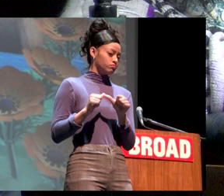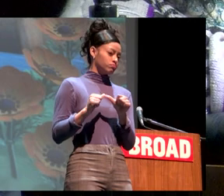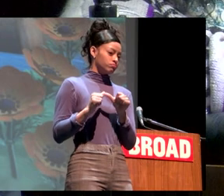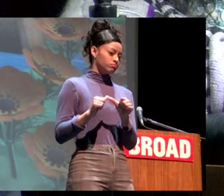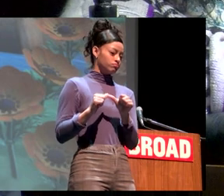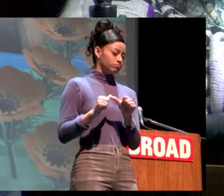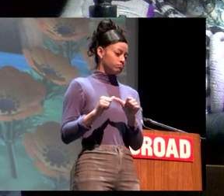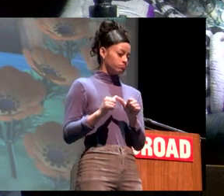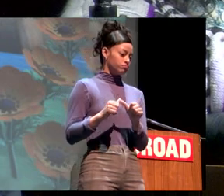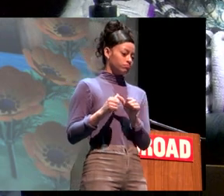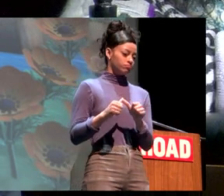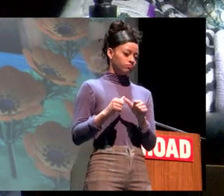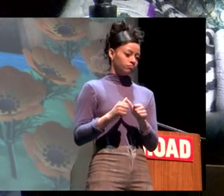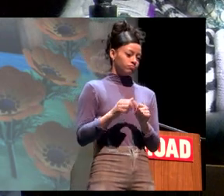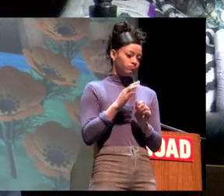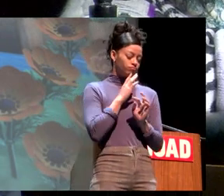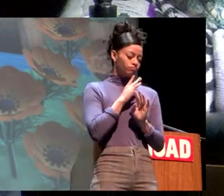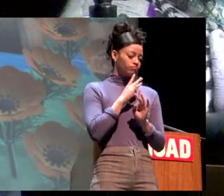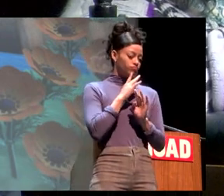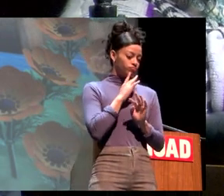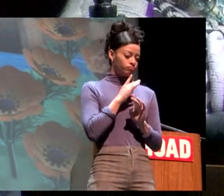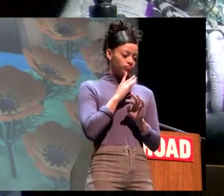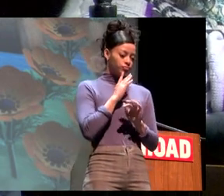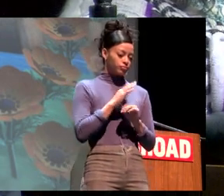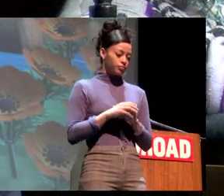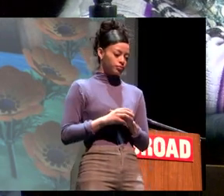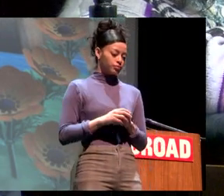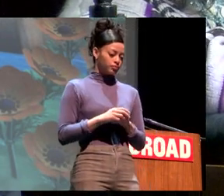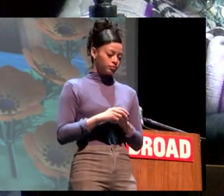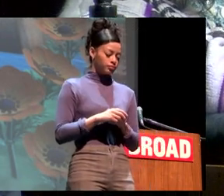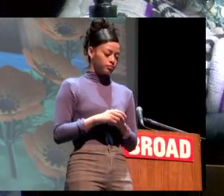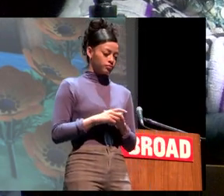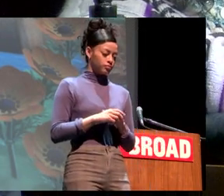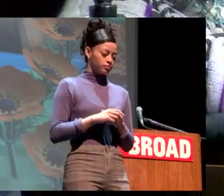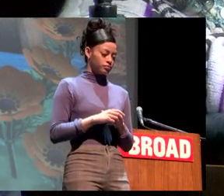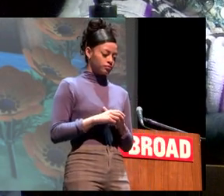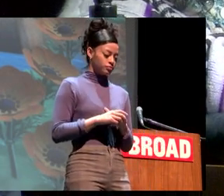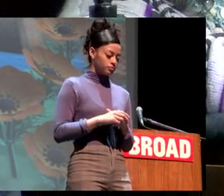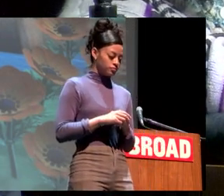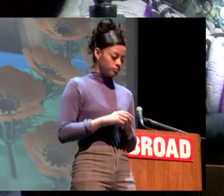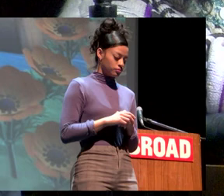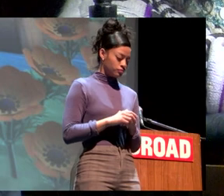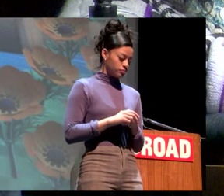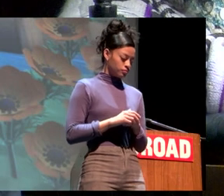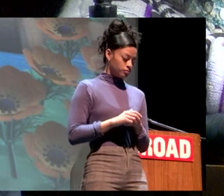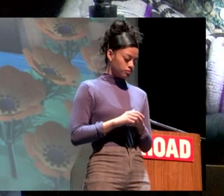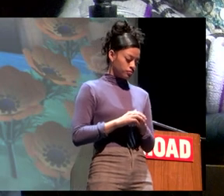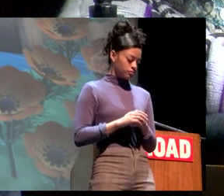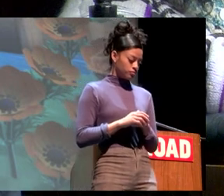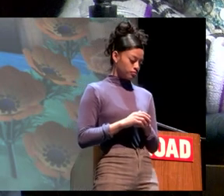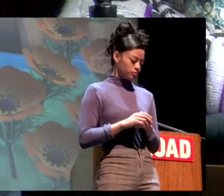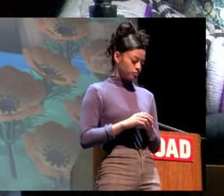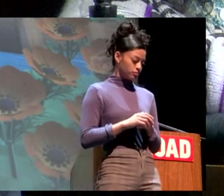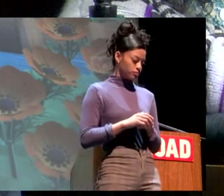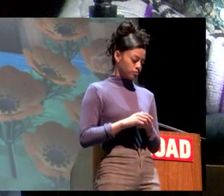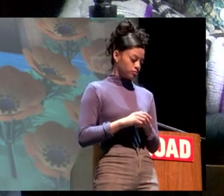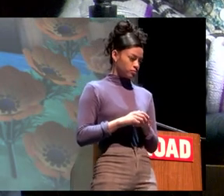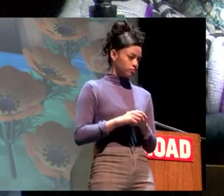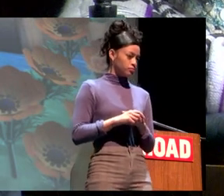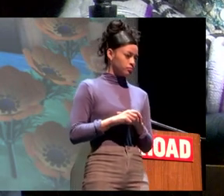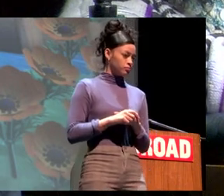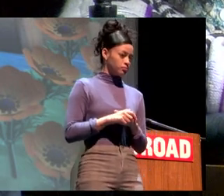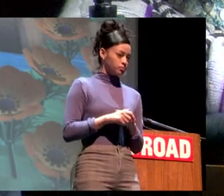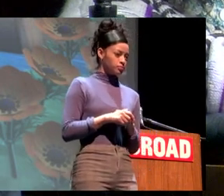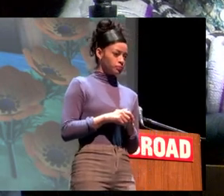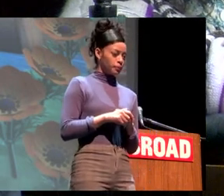って言ったのね。それで僕はもう、あ、もう完全に世界が変わったって思って、そこから僕らはゲームを作ん